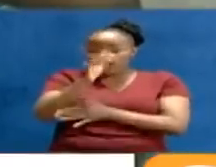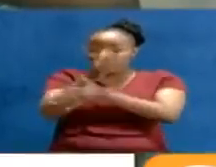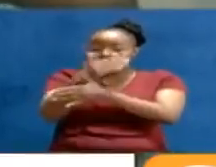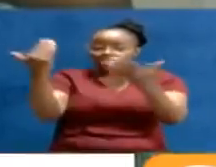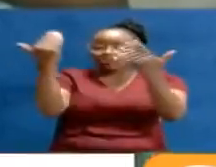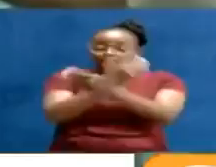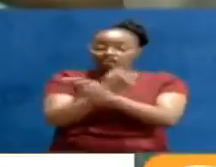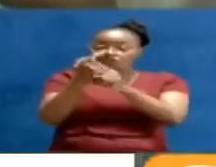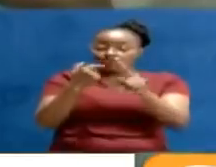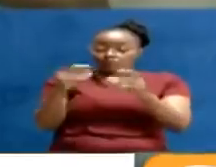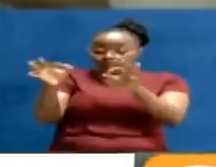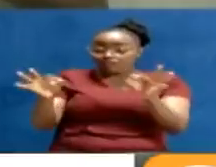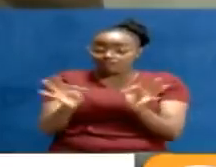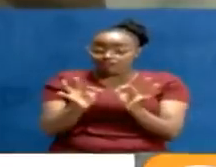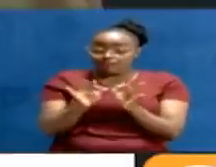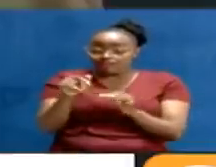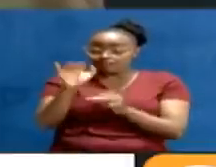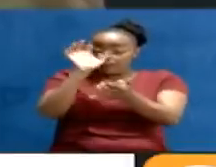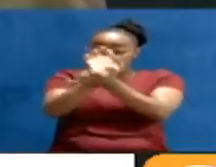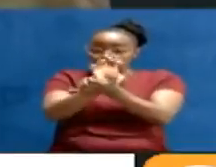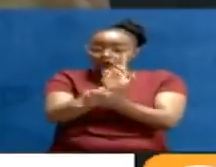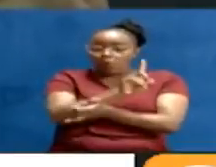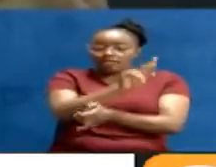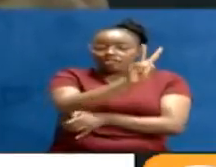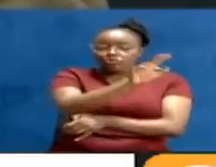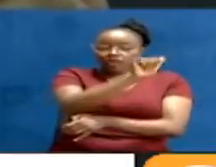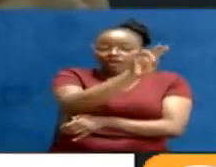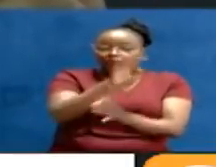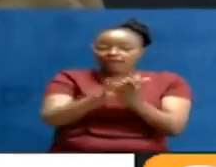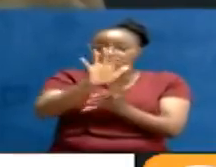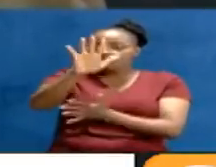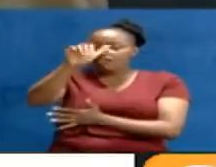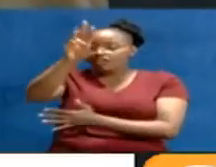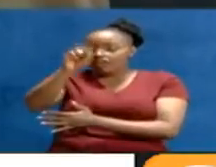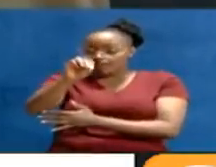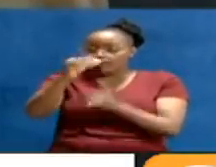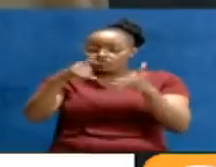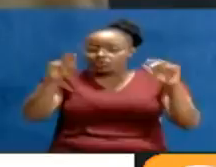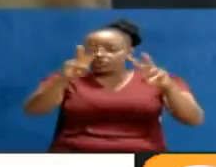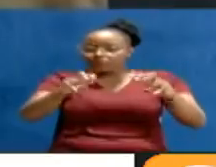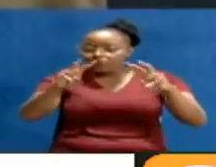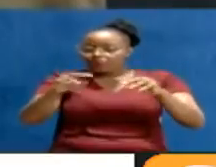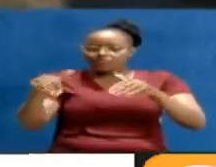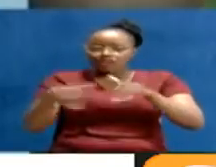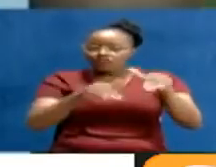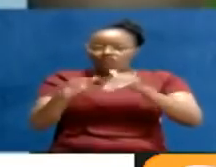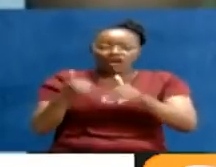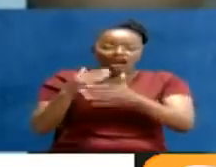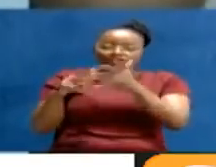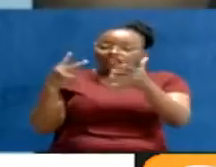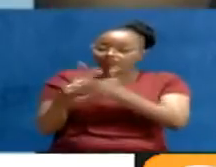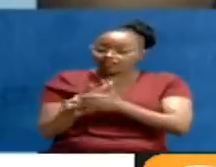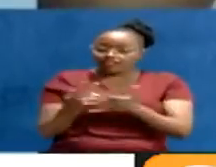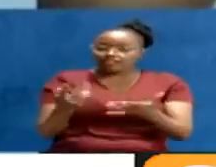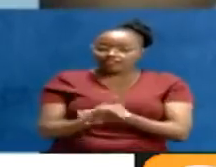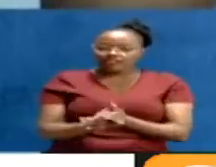night. According to the families, they were arrested between 2 a.m. and 5 a.m., and efforts to trace them have proven